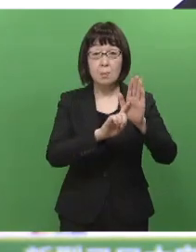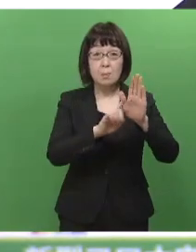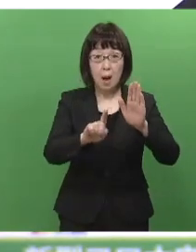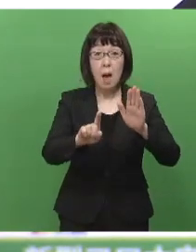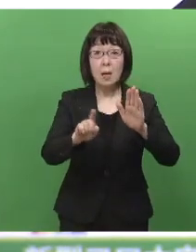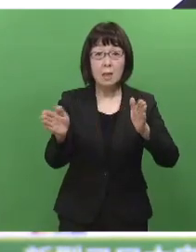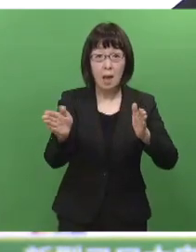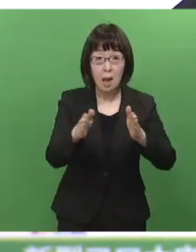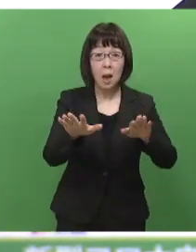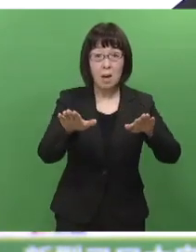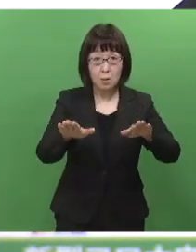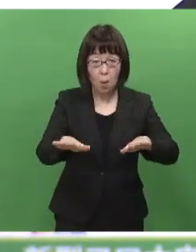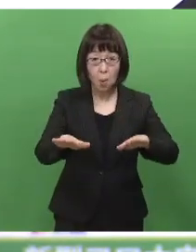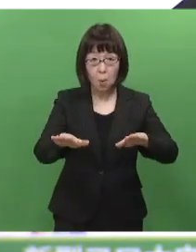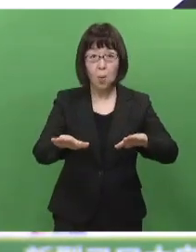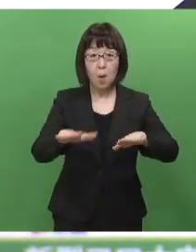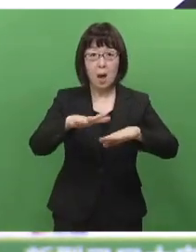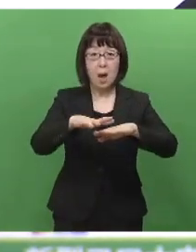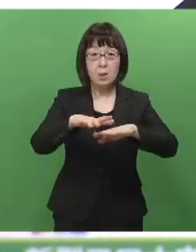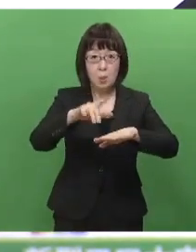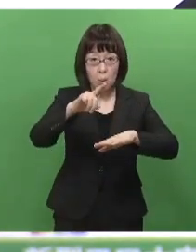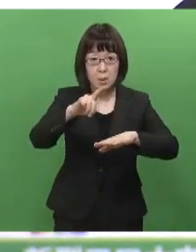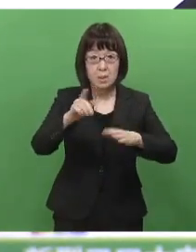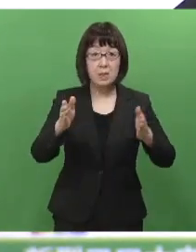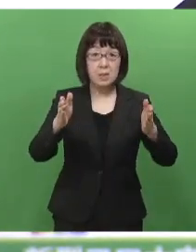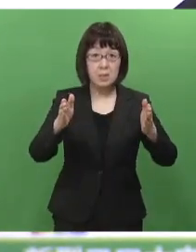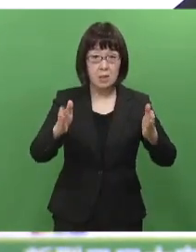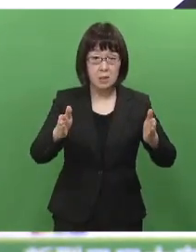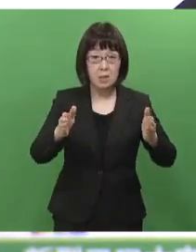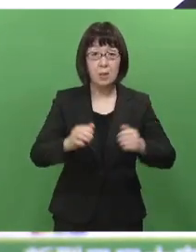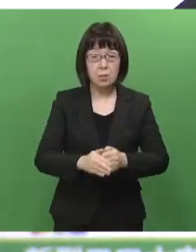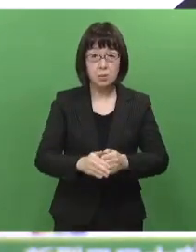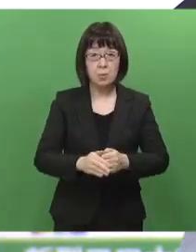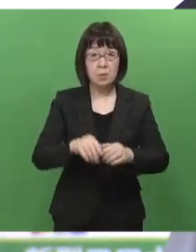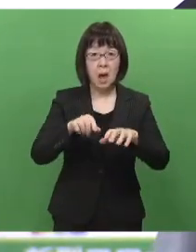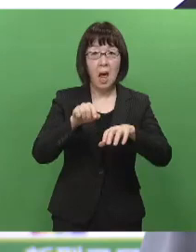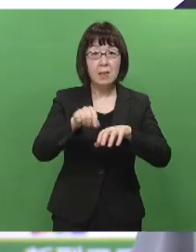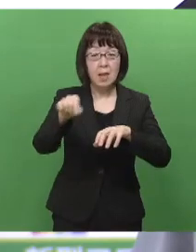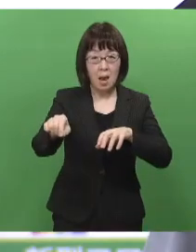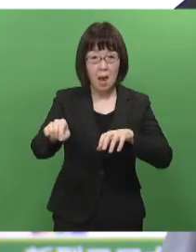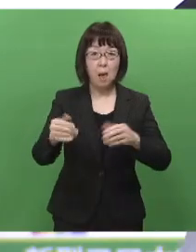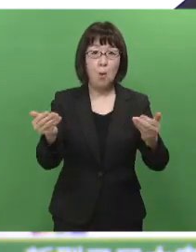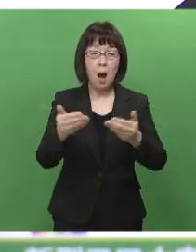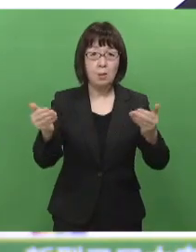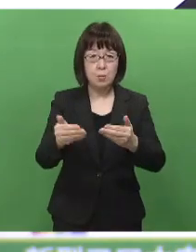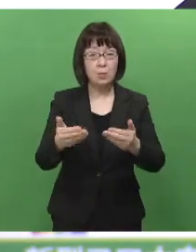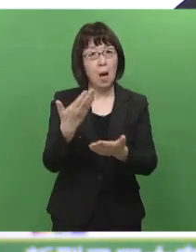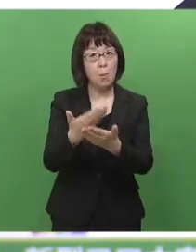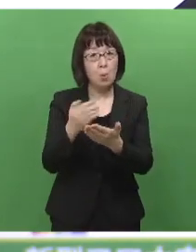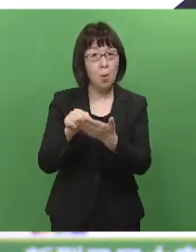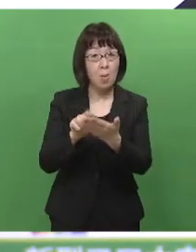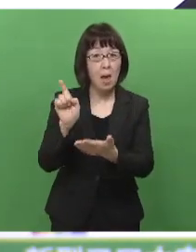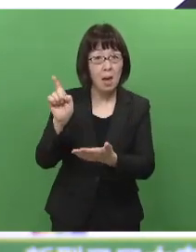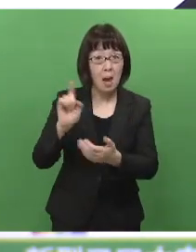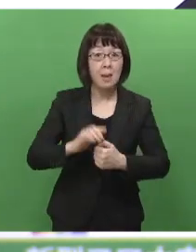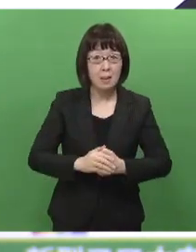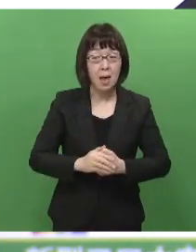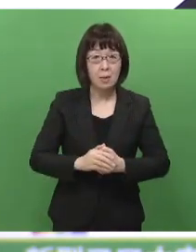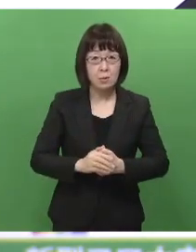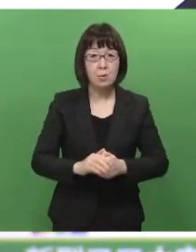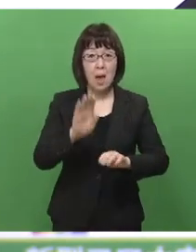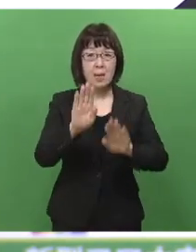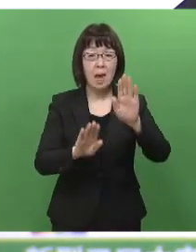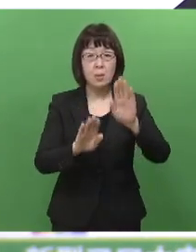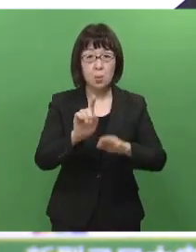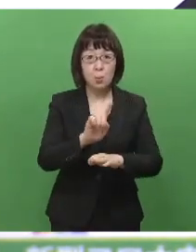今日なんですが、テレワークの推進が求められている一方で、今日の通勤風景などを見ますと、目立った現象は、見